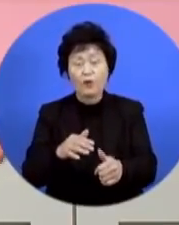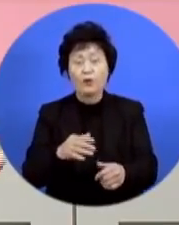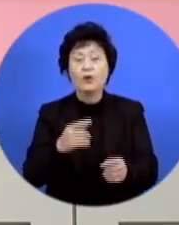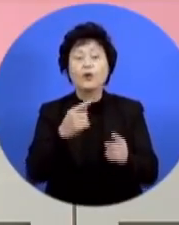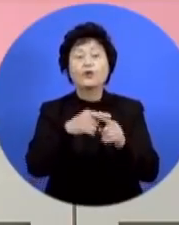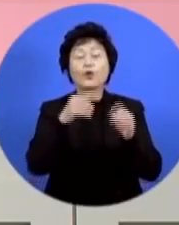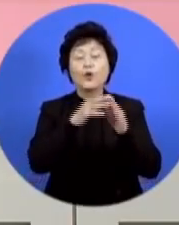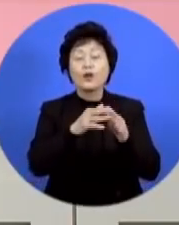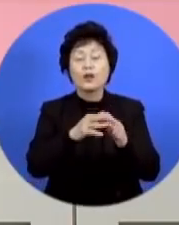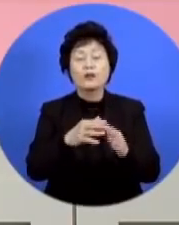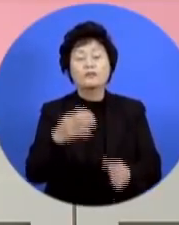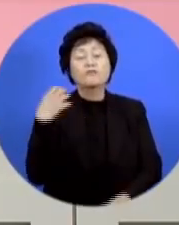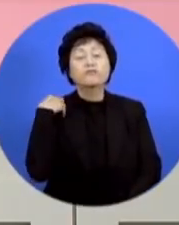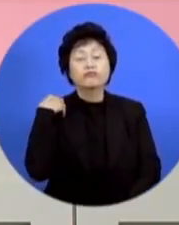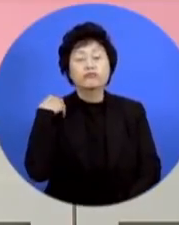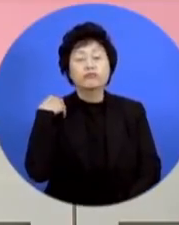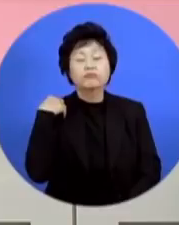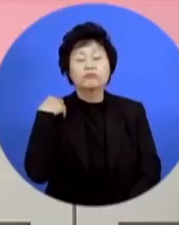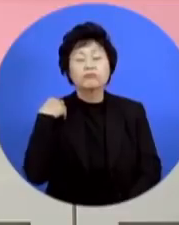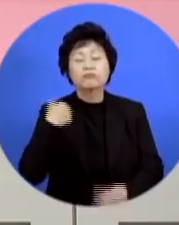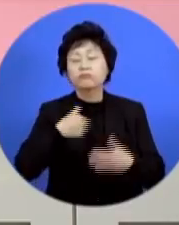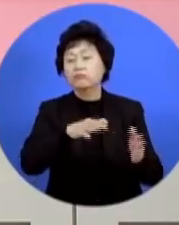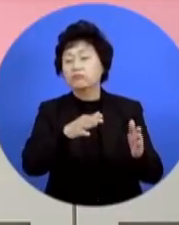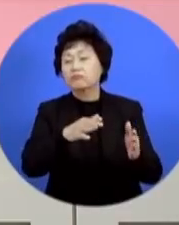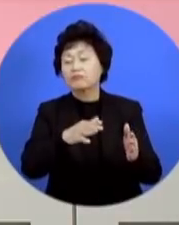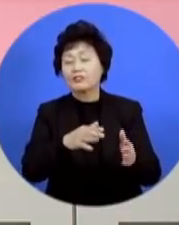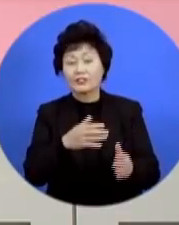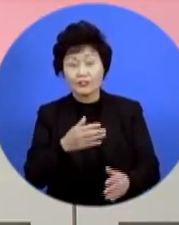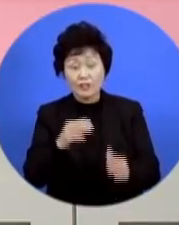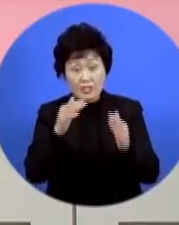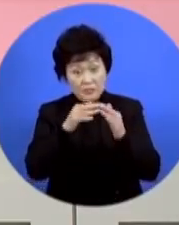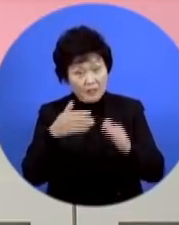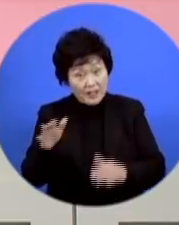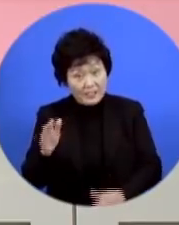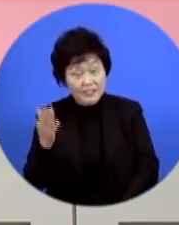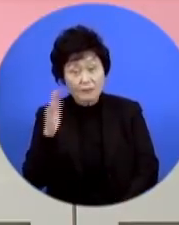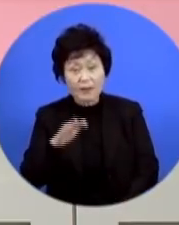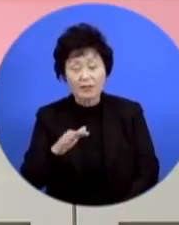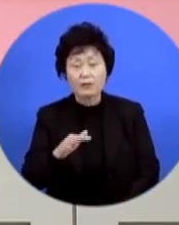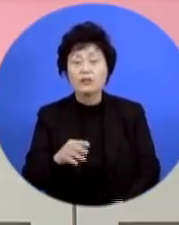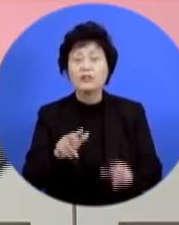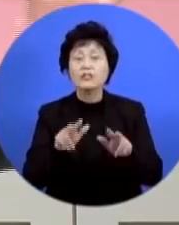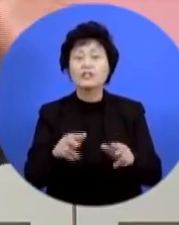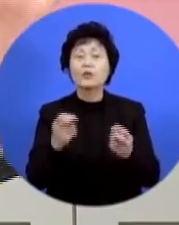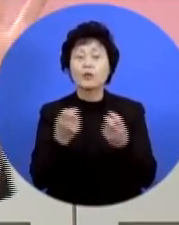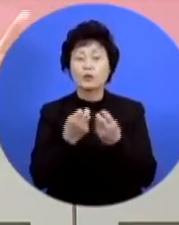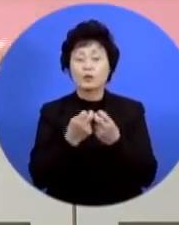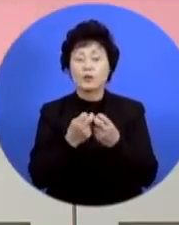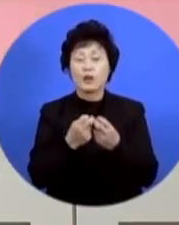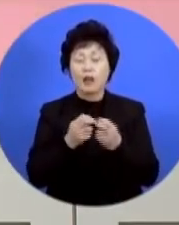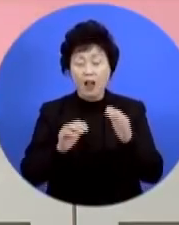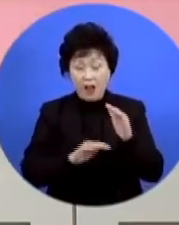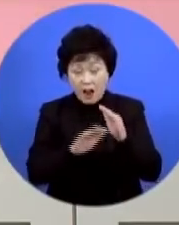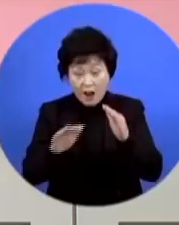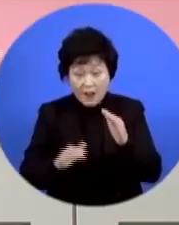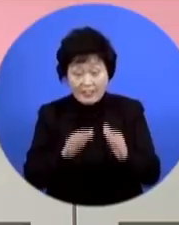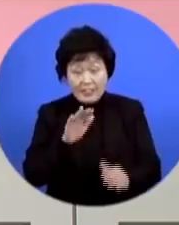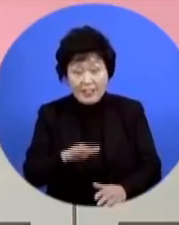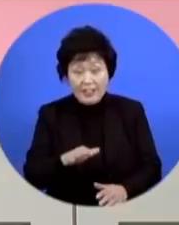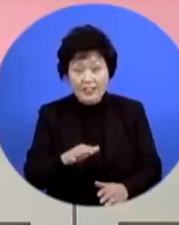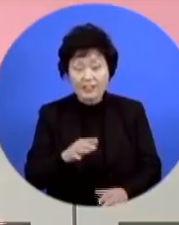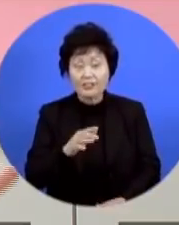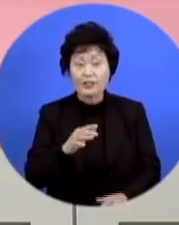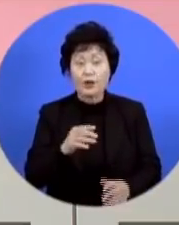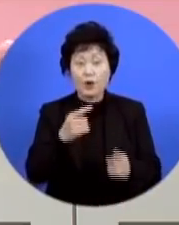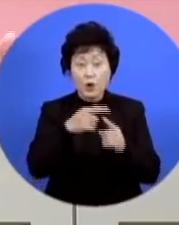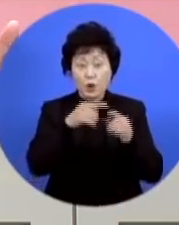그럴 수가 없잖아요. 집에 있는데 뭐 어떡하겠어요. 네, 그랬죠, 이제 그랬죠. 교회가 오히려 부모한테 확 밀어넣으면서 교회가 도와드릴